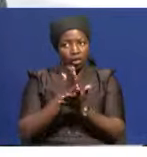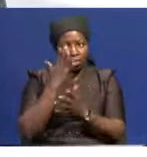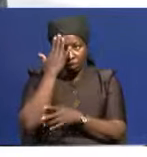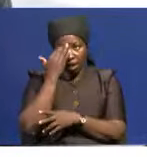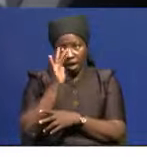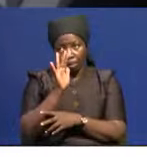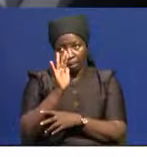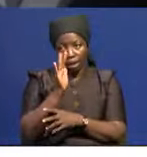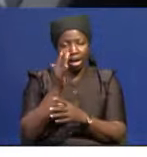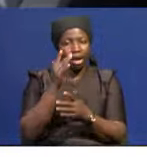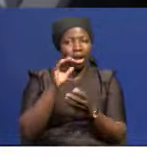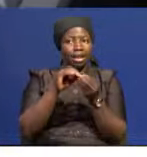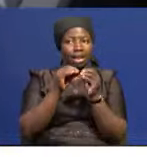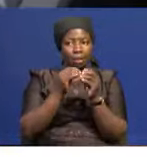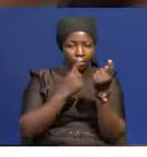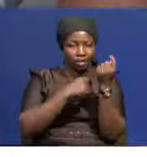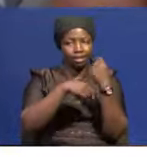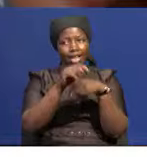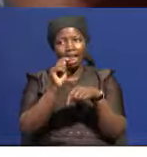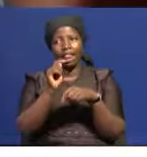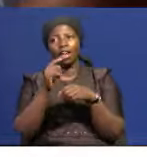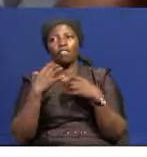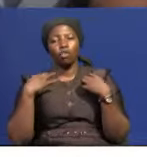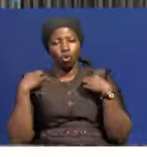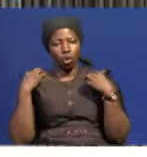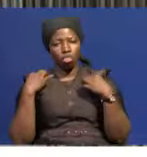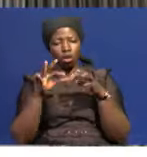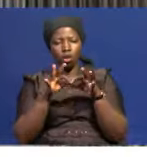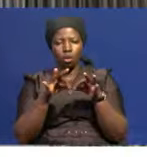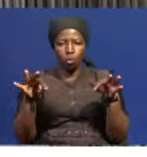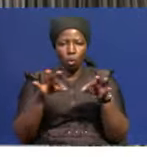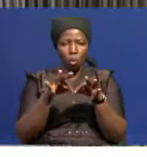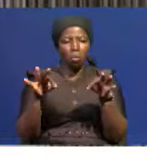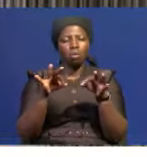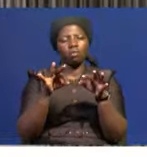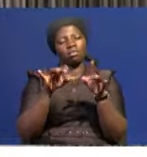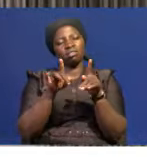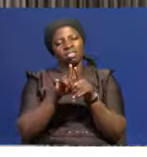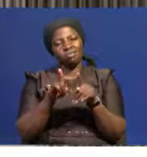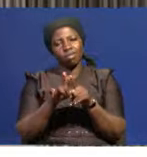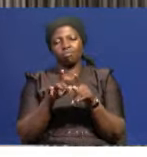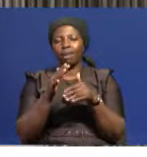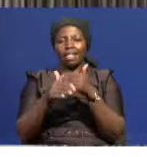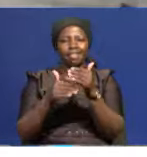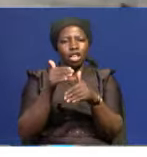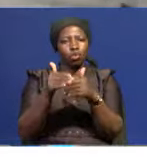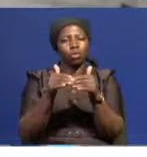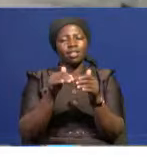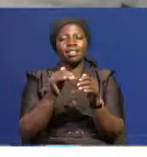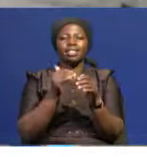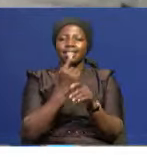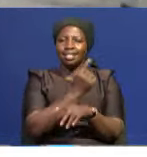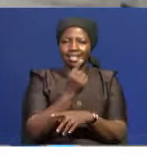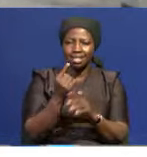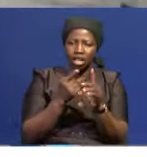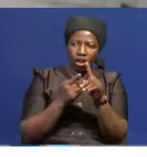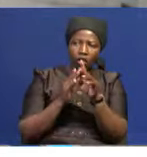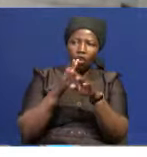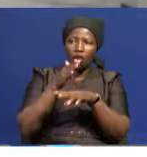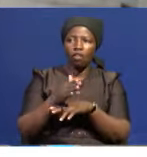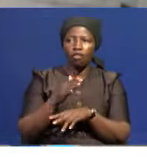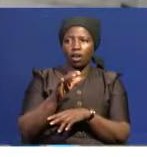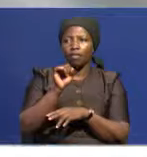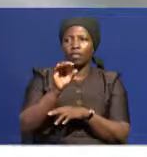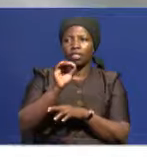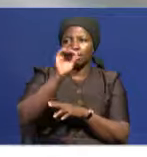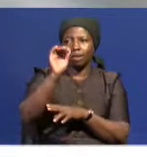mauzo ya nyuzi na vitambaa na nguo. Kila moja ikizidi asilimia 50 ya idadi ya jumla